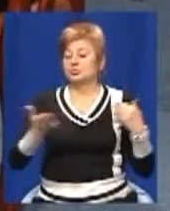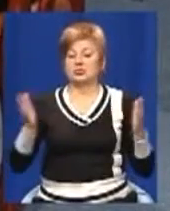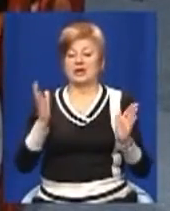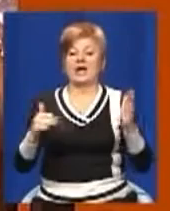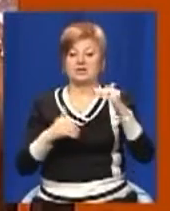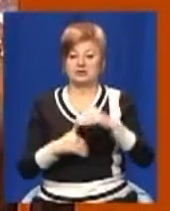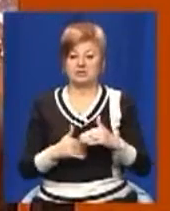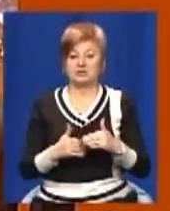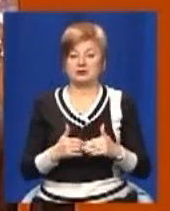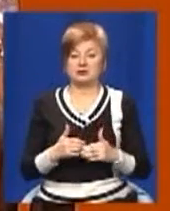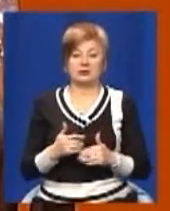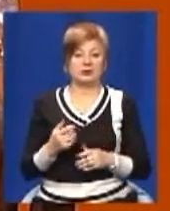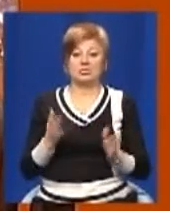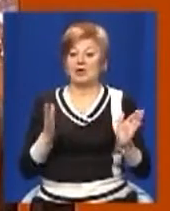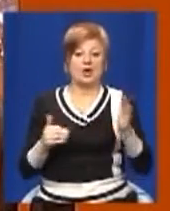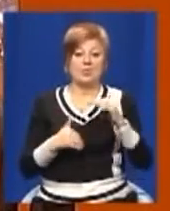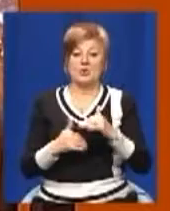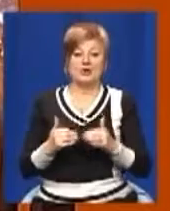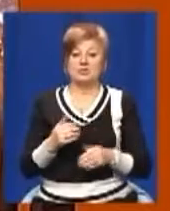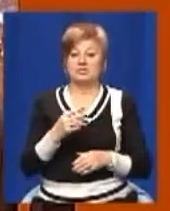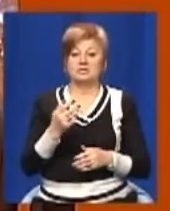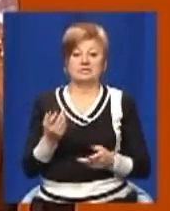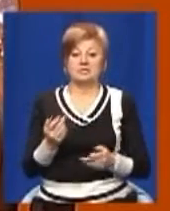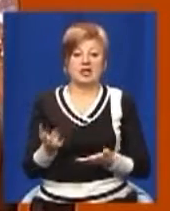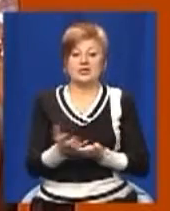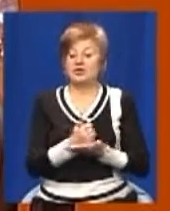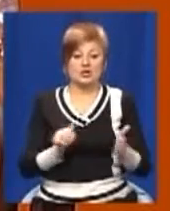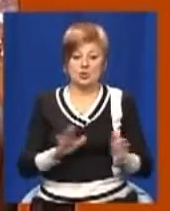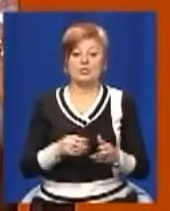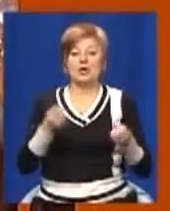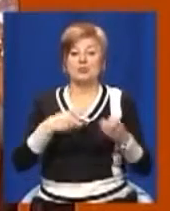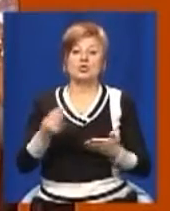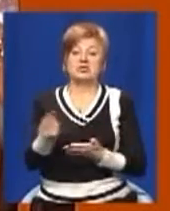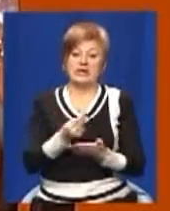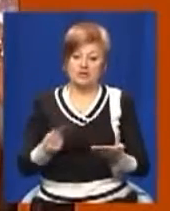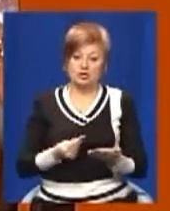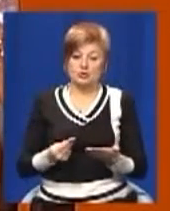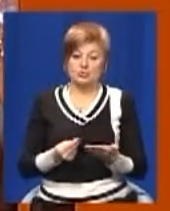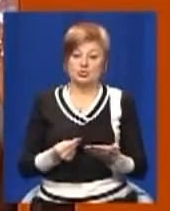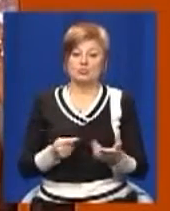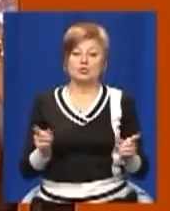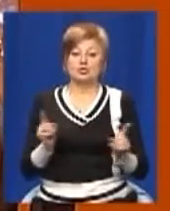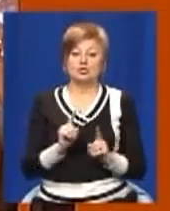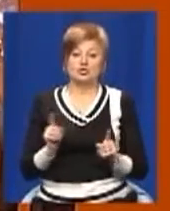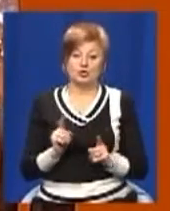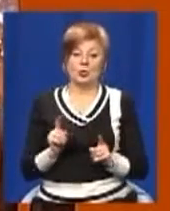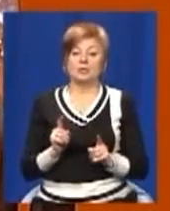картинок? Ні, я картинок велику колекцію не збираю, я просто малюю для того, щоб